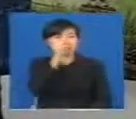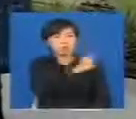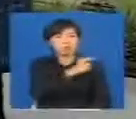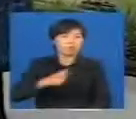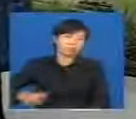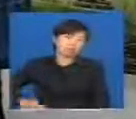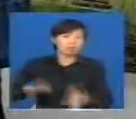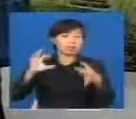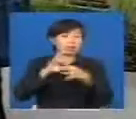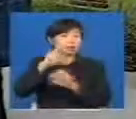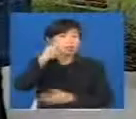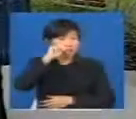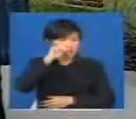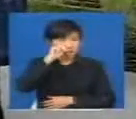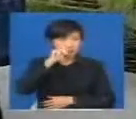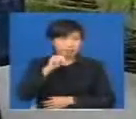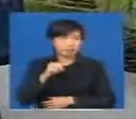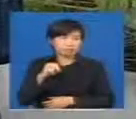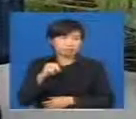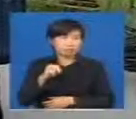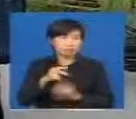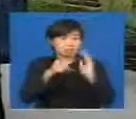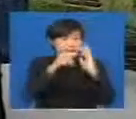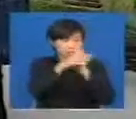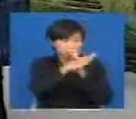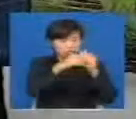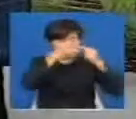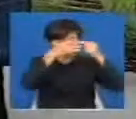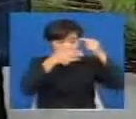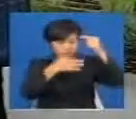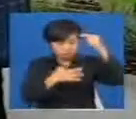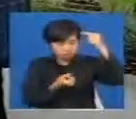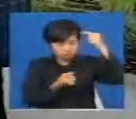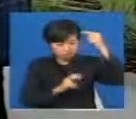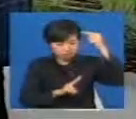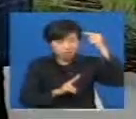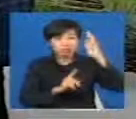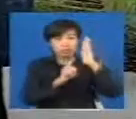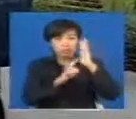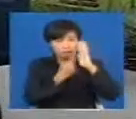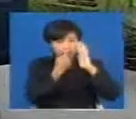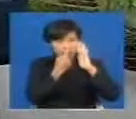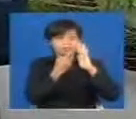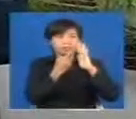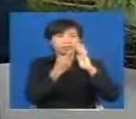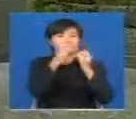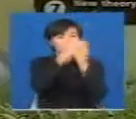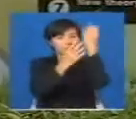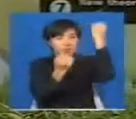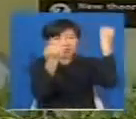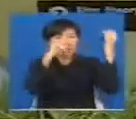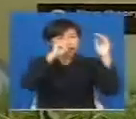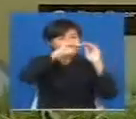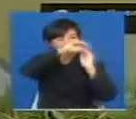ทั้ง12ทฤษฎีที่ว่ามาตั้งแต่ต้นน้ำกลางน้ำปลายน้ำนะ